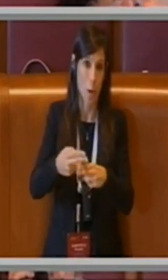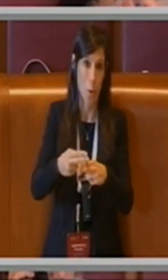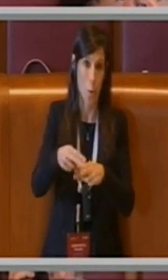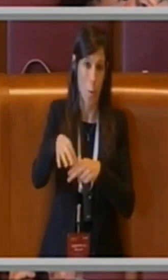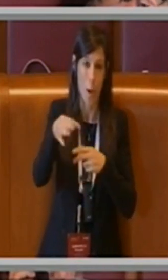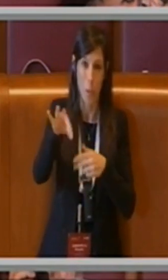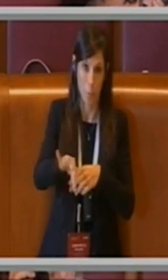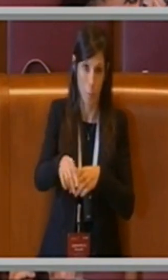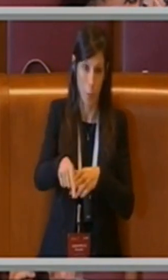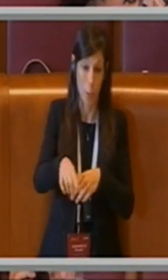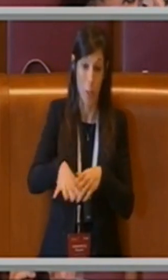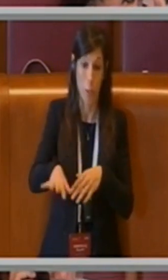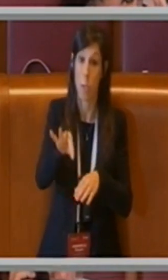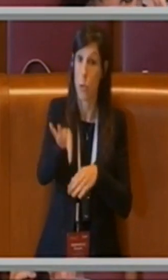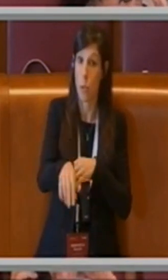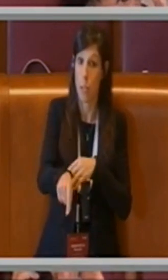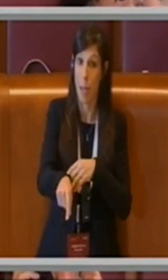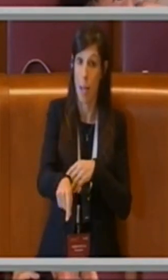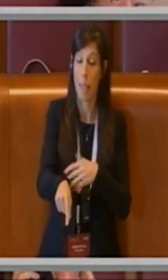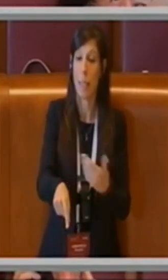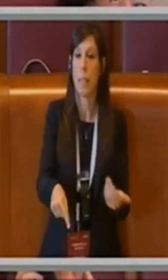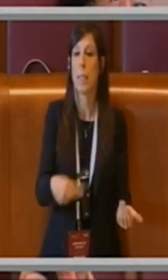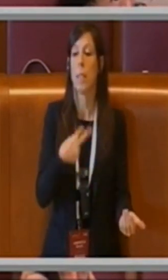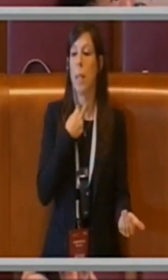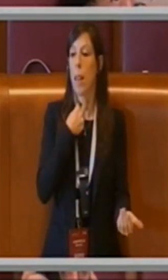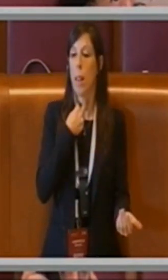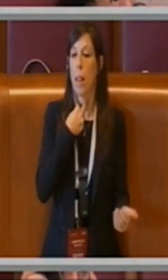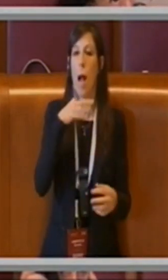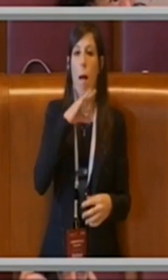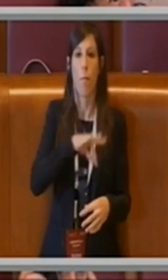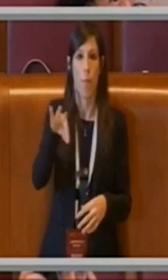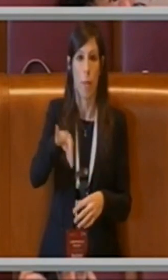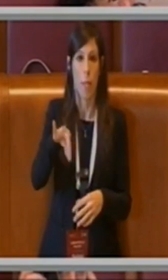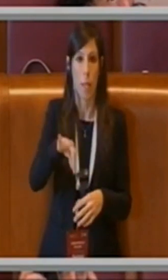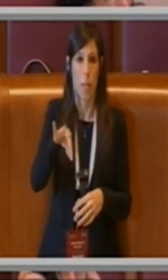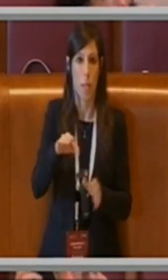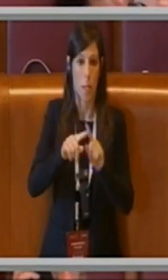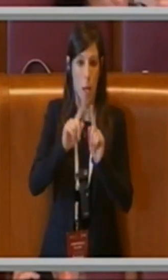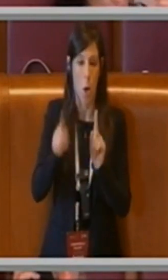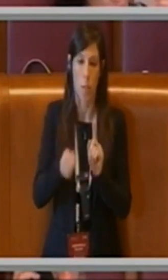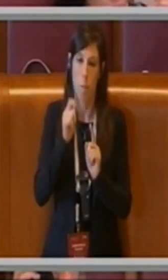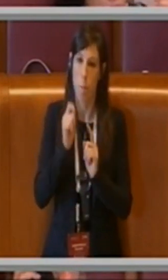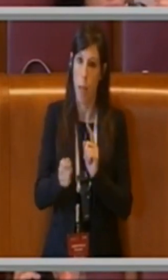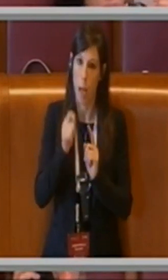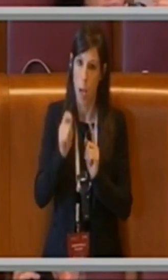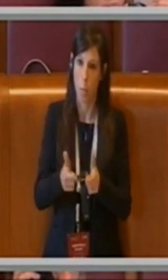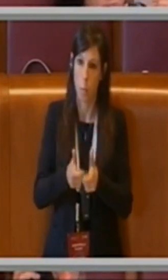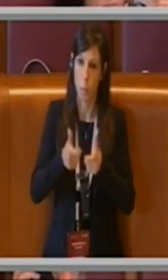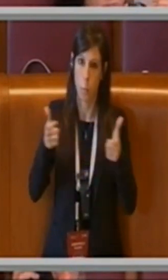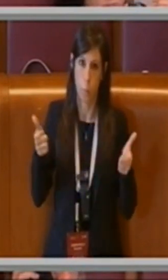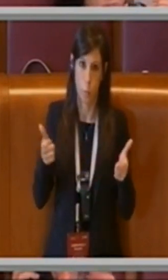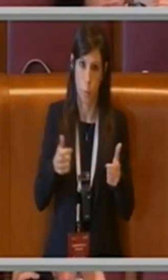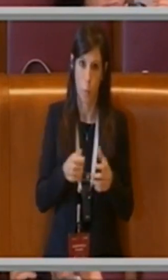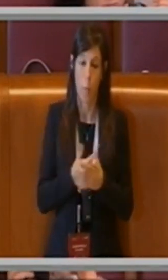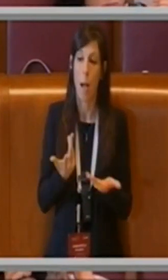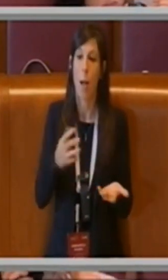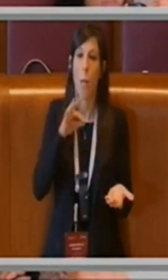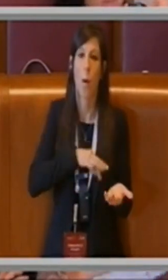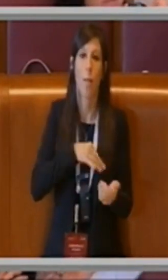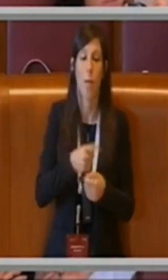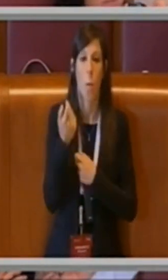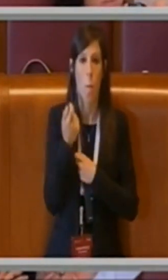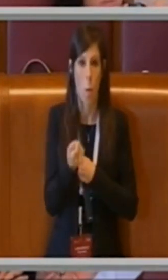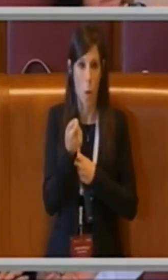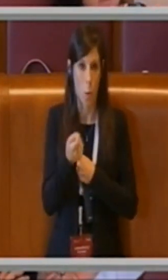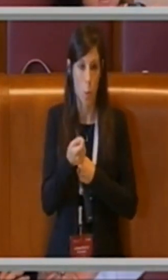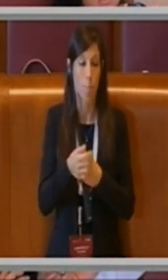della capitale, è pagare gli affitti con entrate molto esigue. Allora, cosa